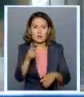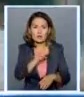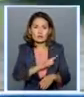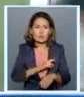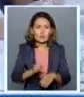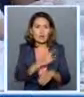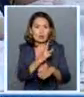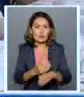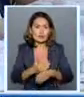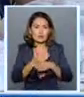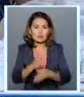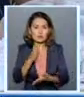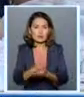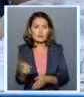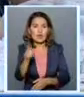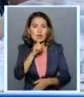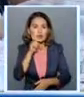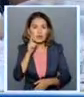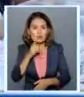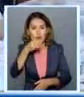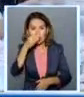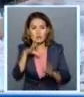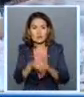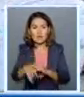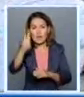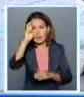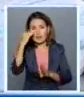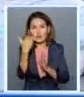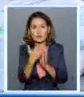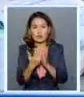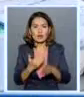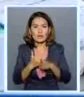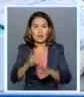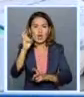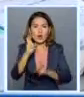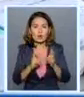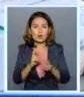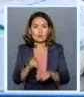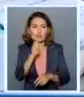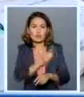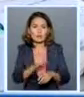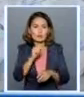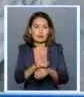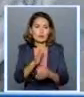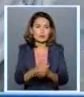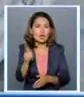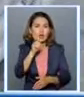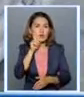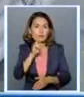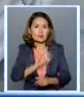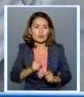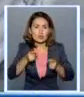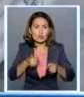құралдармен қамтамасыз етілді. Сондай-ақ жастар тәжірибесі мемлекеттік бағдарламасы аясында өндіріс орнына жастар жұмысқа тартылуда. Әзірге олар мата